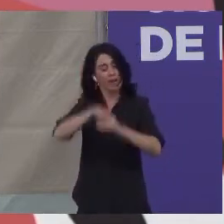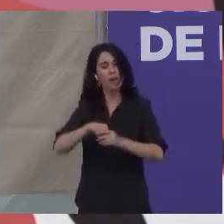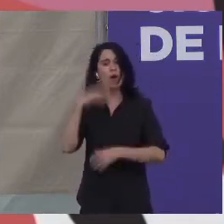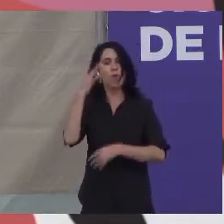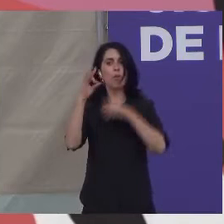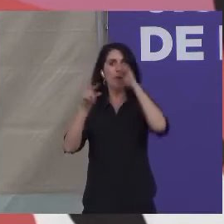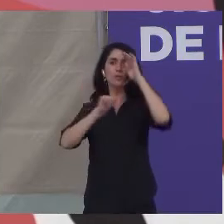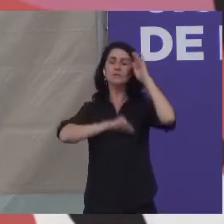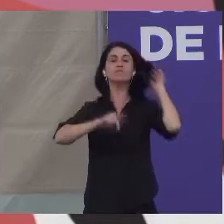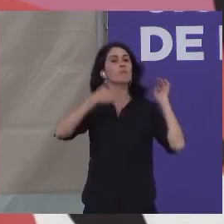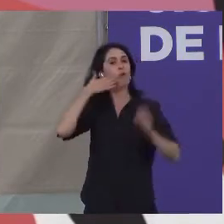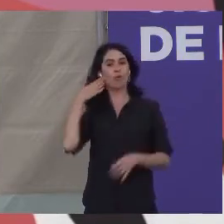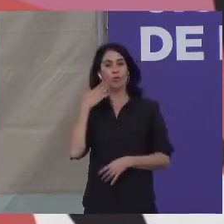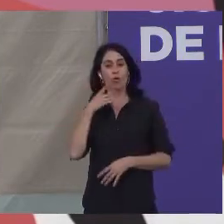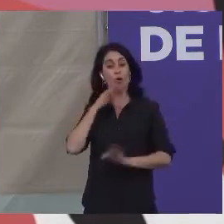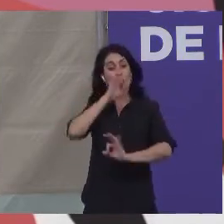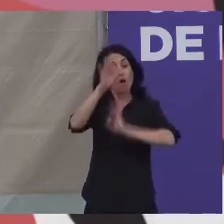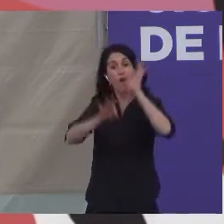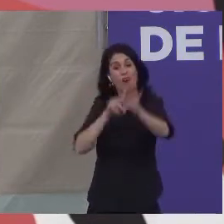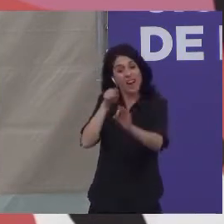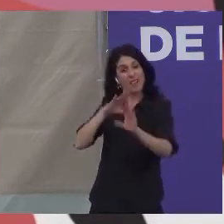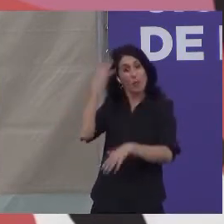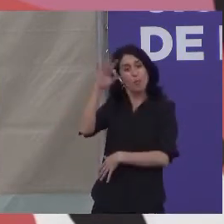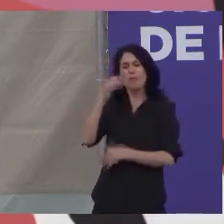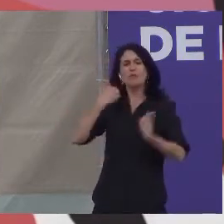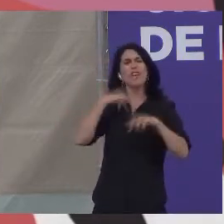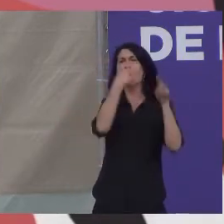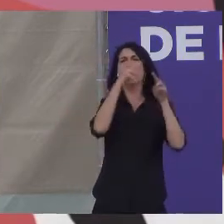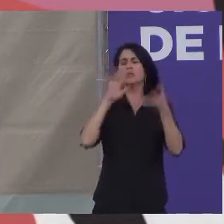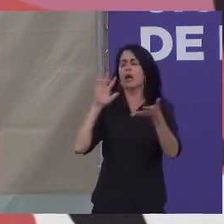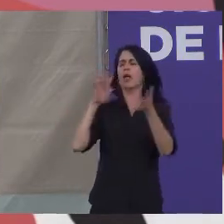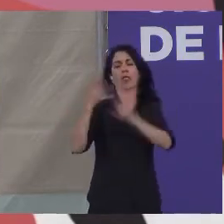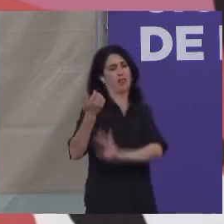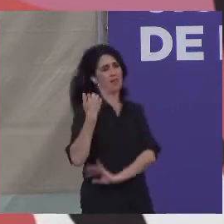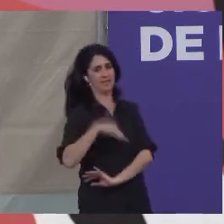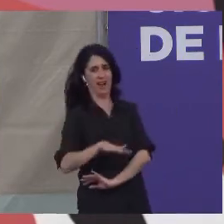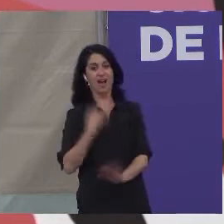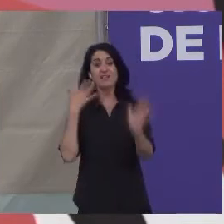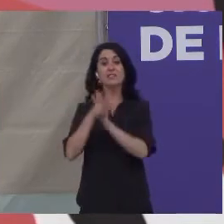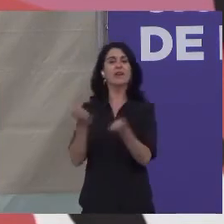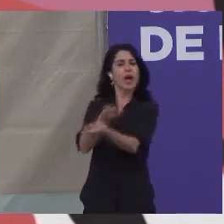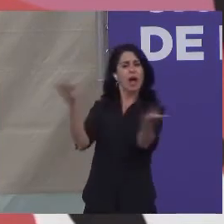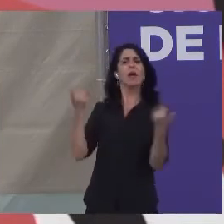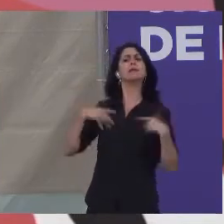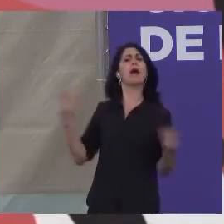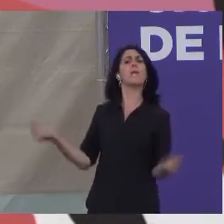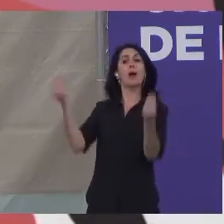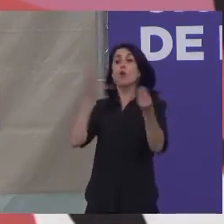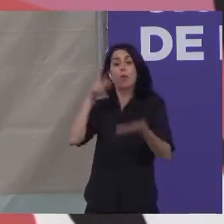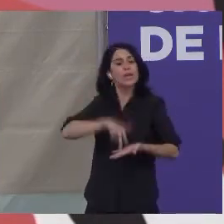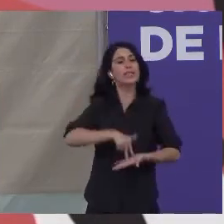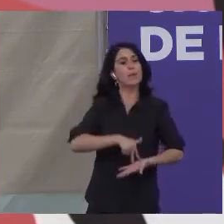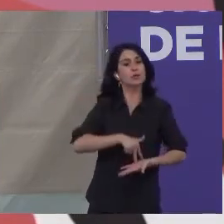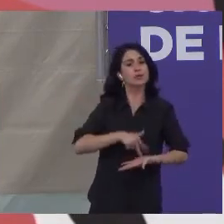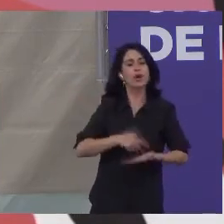una organització que ja ha canviat la política, una organització que ja ha fet millorar els altres només perquè existim. I és